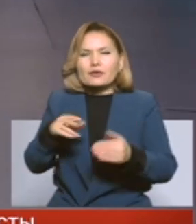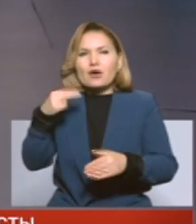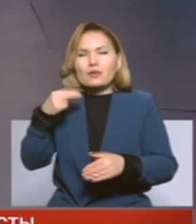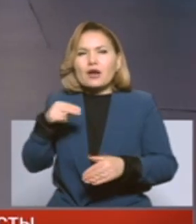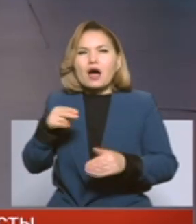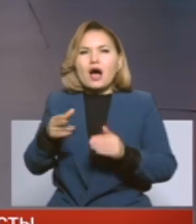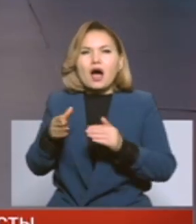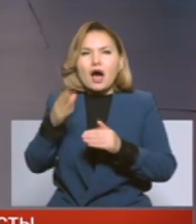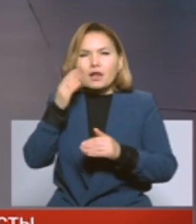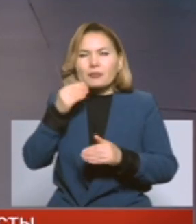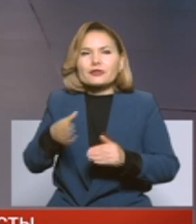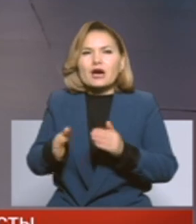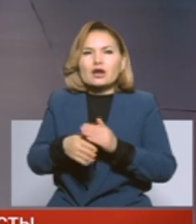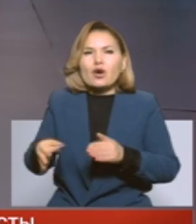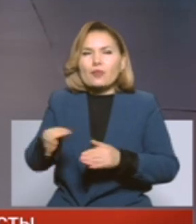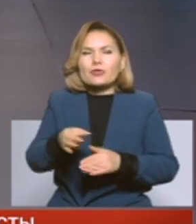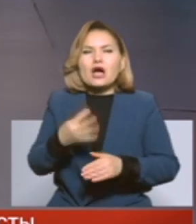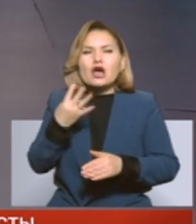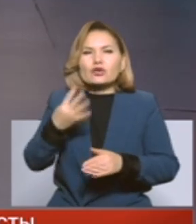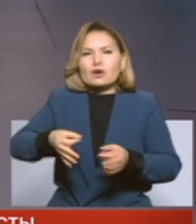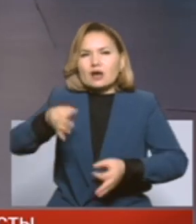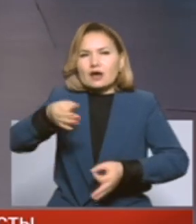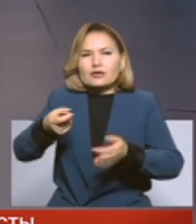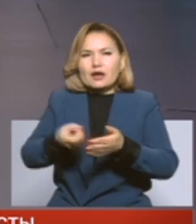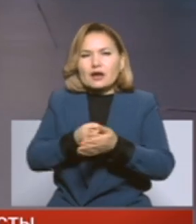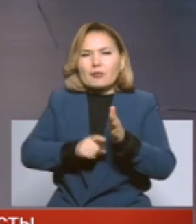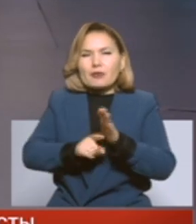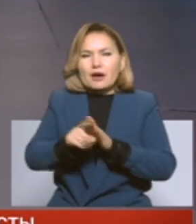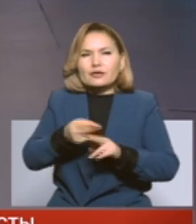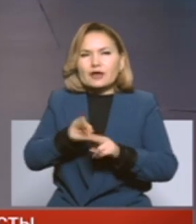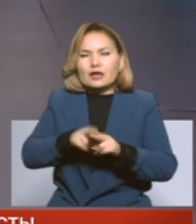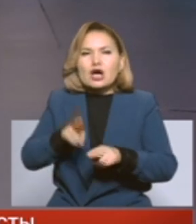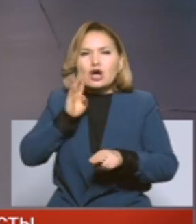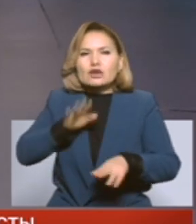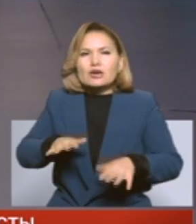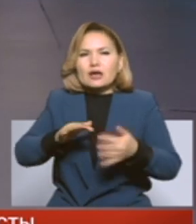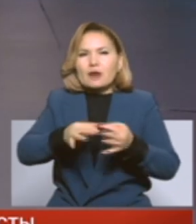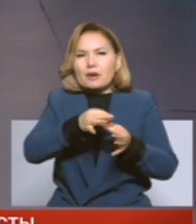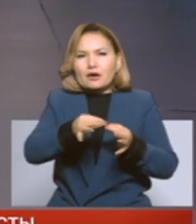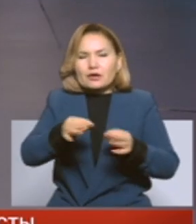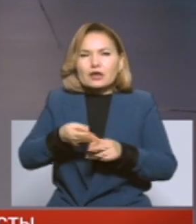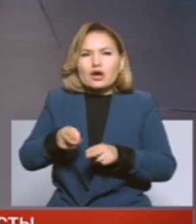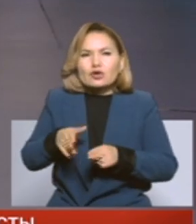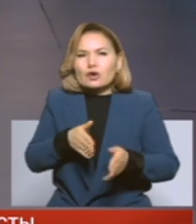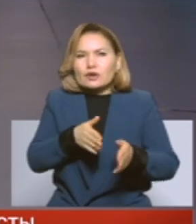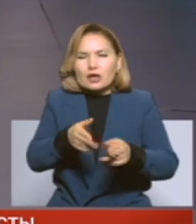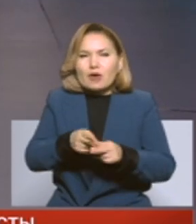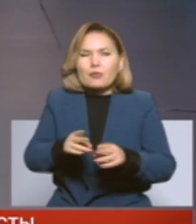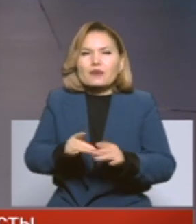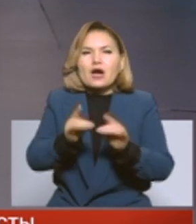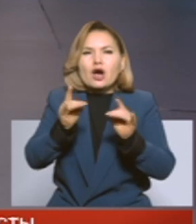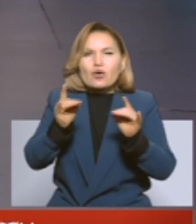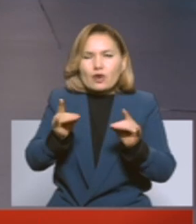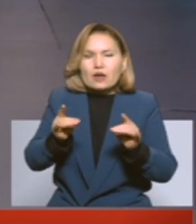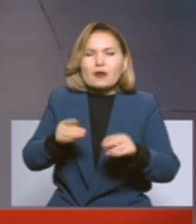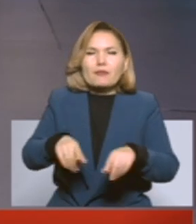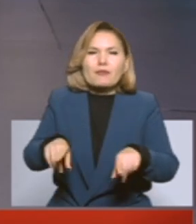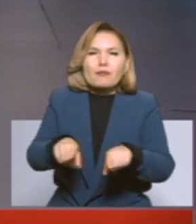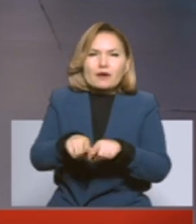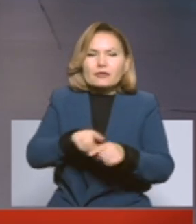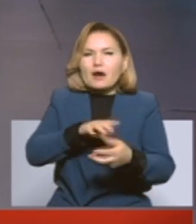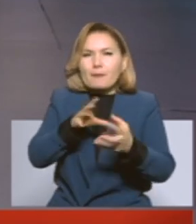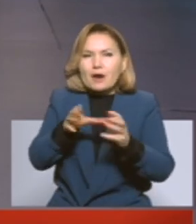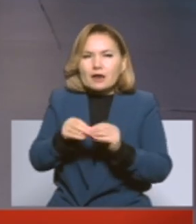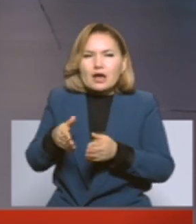және Атырау облыстарында 4 іс тергеліп жатыр. Құзырлы орган су басқан елді мекендерді, жолдардың, көпір, гидротехникалық және